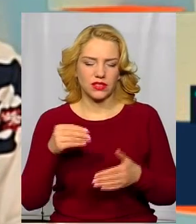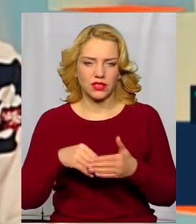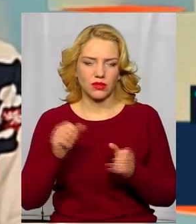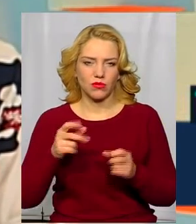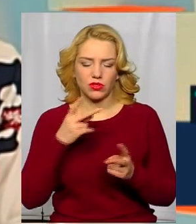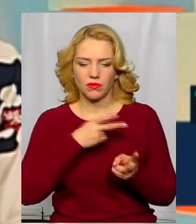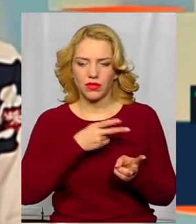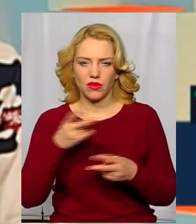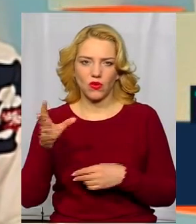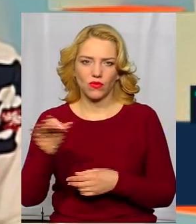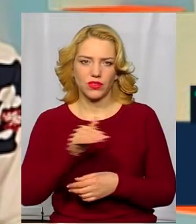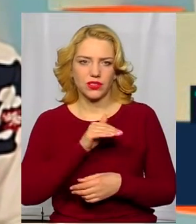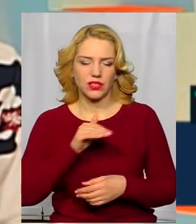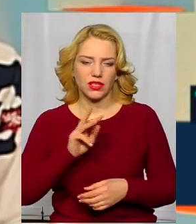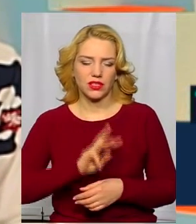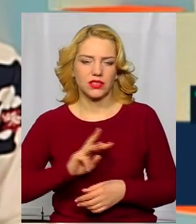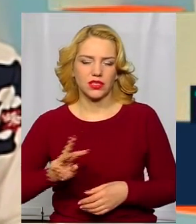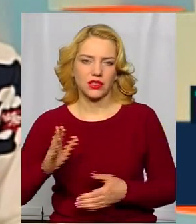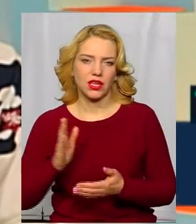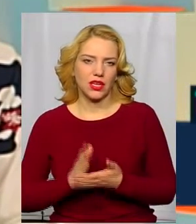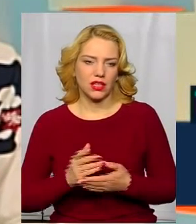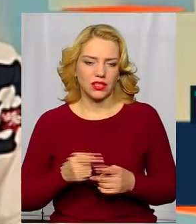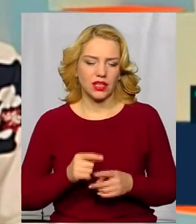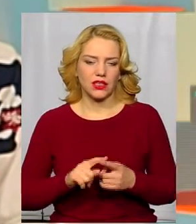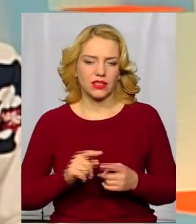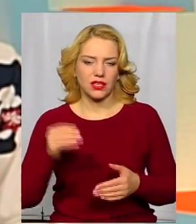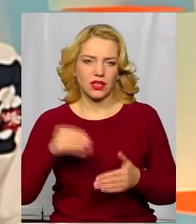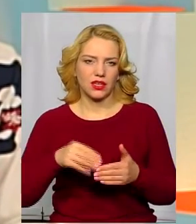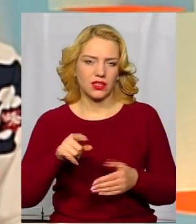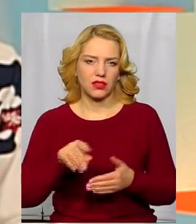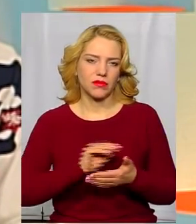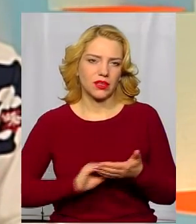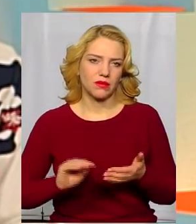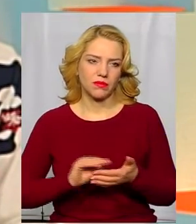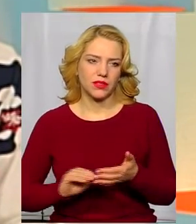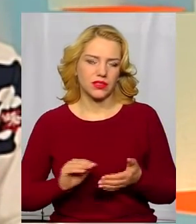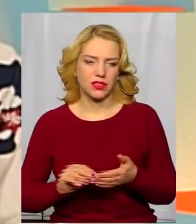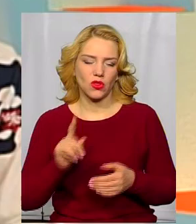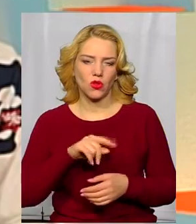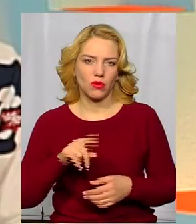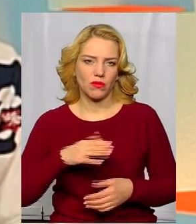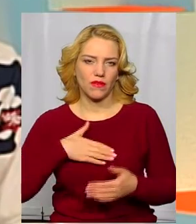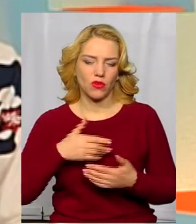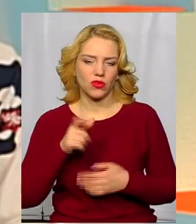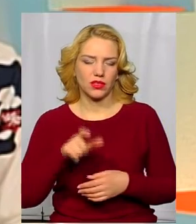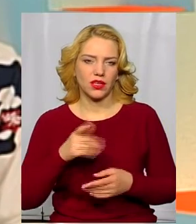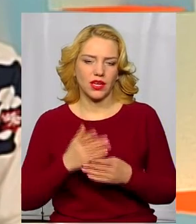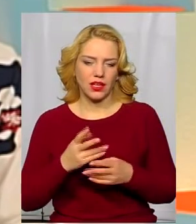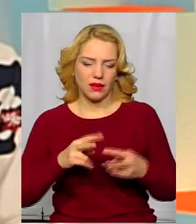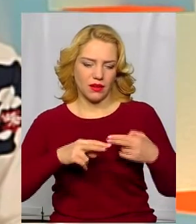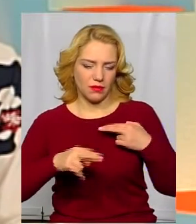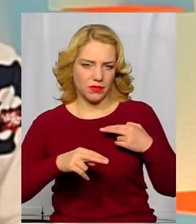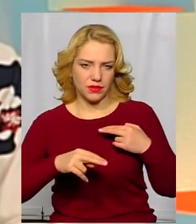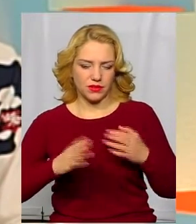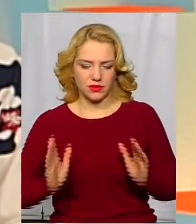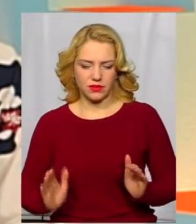на офіційному сайті. Тобто є скринька, там написаний номер нашого волонтера, є ідентифікатор, на якому такий ж самий номер, як і на